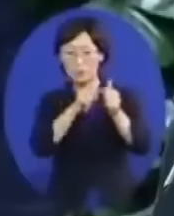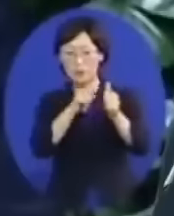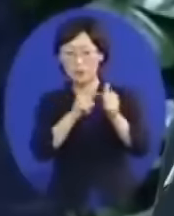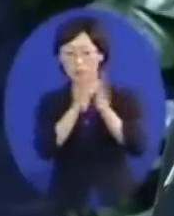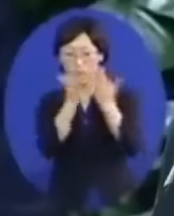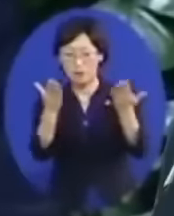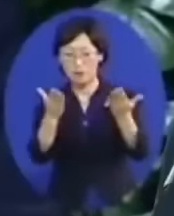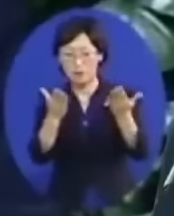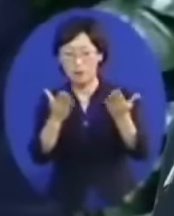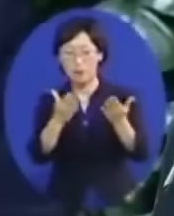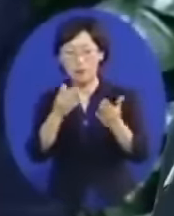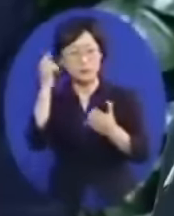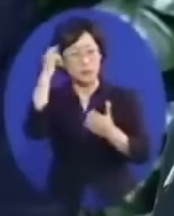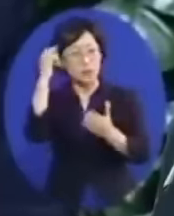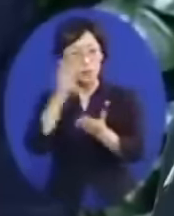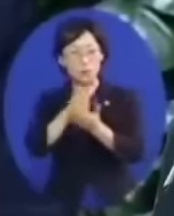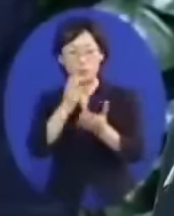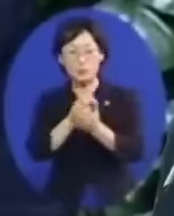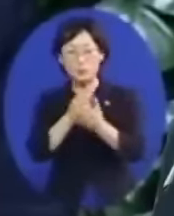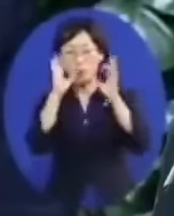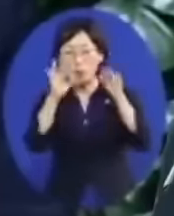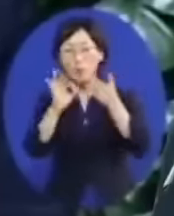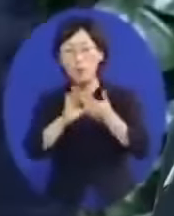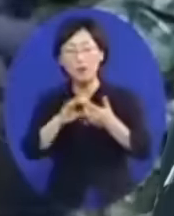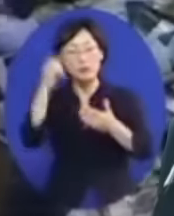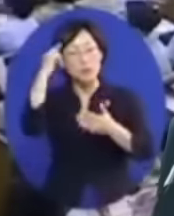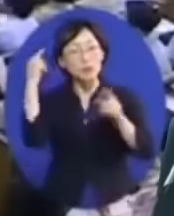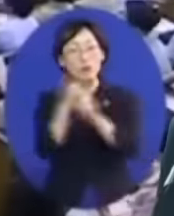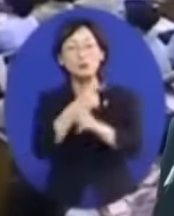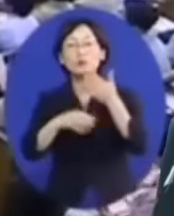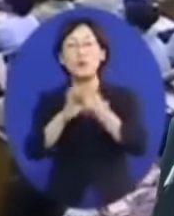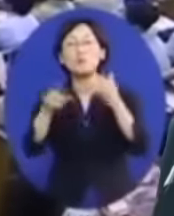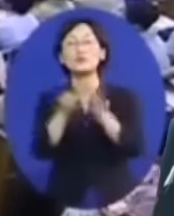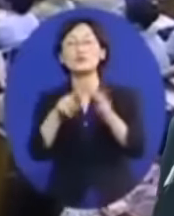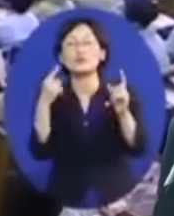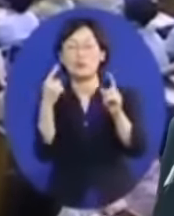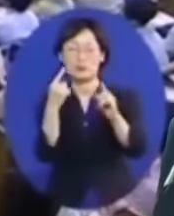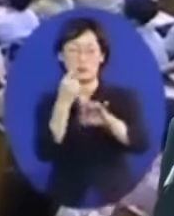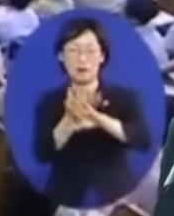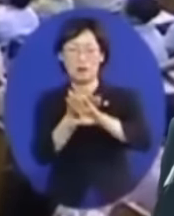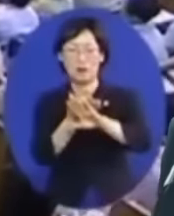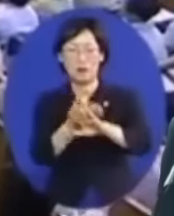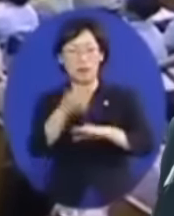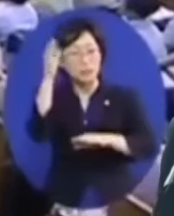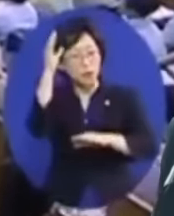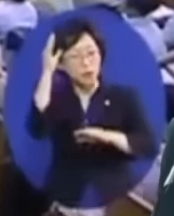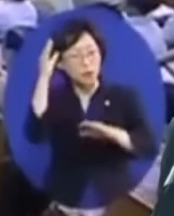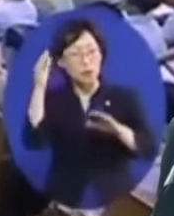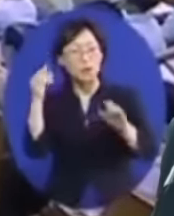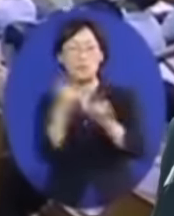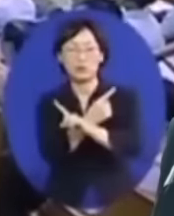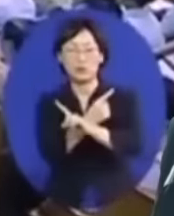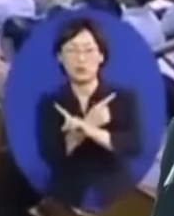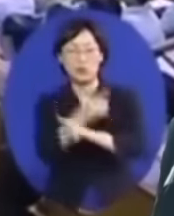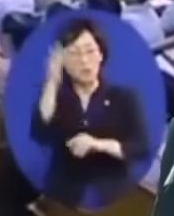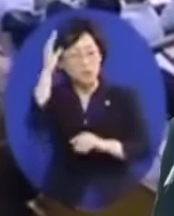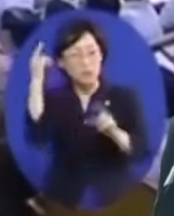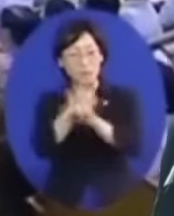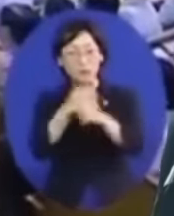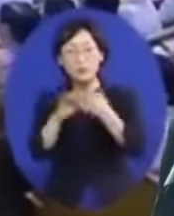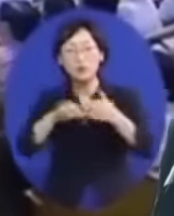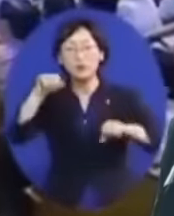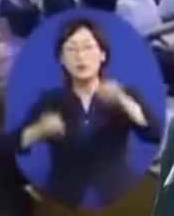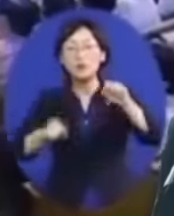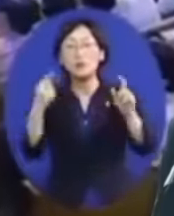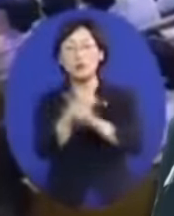법칙에서 이렇게 말했습니다. 생각을 바꾸면 믿음이 달라진다. 믿음이 달라지면 기대가 달라진다. 기대가 달라지면 태도가